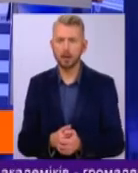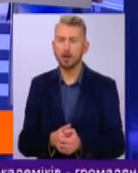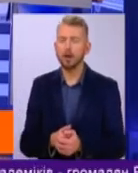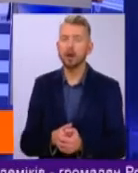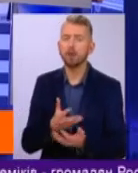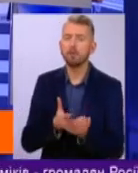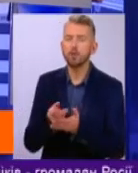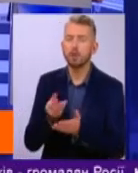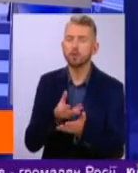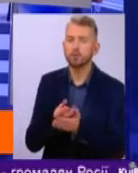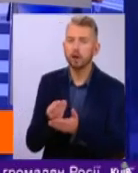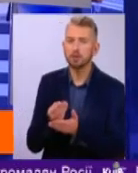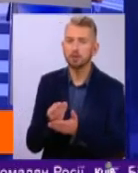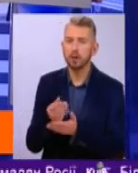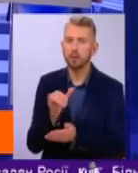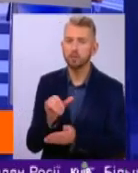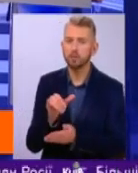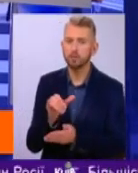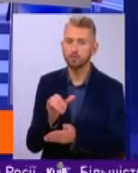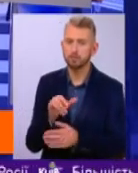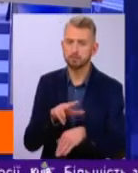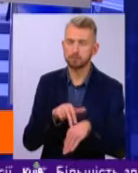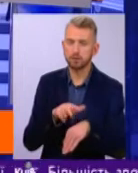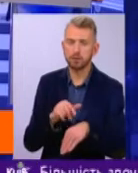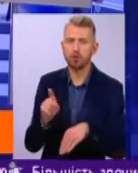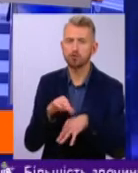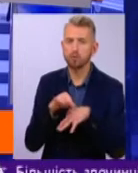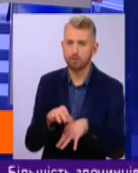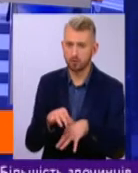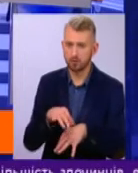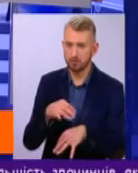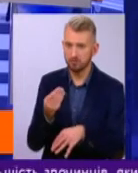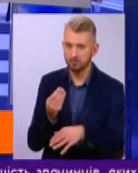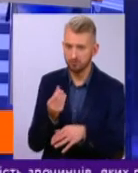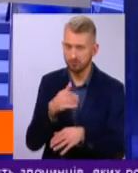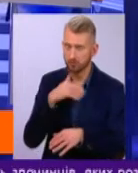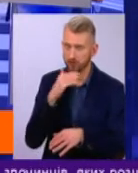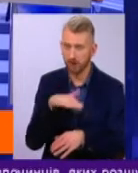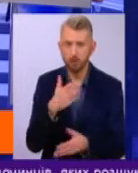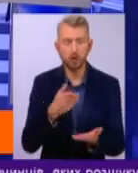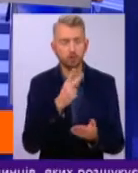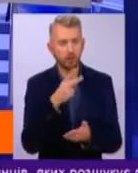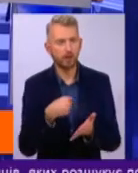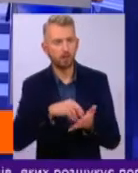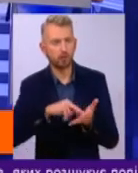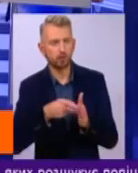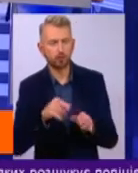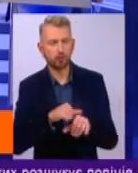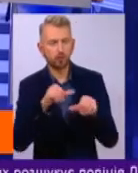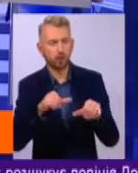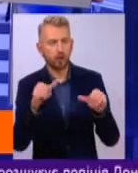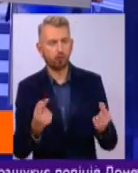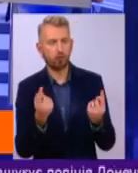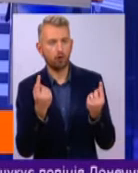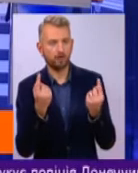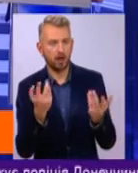у правоохоронців для того, щоб проводити таку роботу? Знаєте, якщо подивитися бюджети, вони зростають колосально